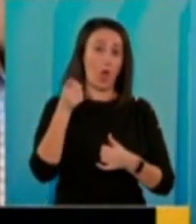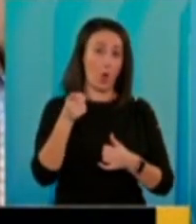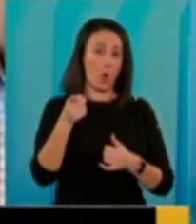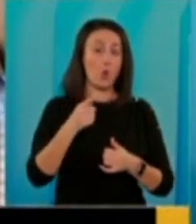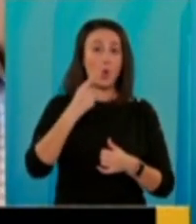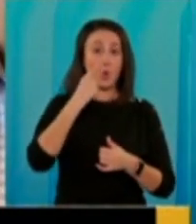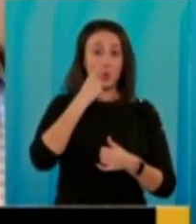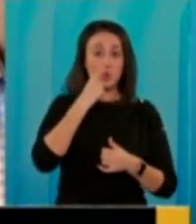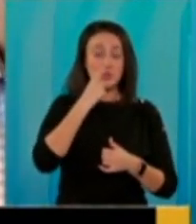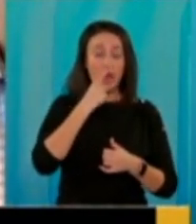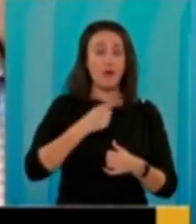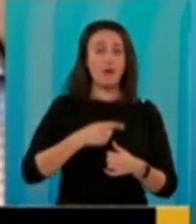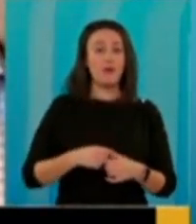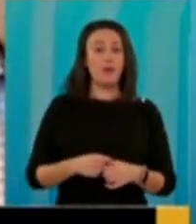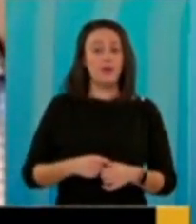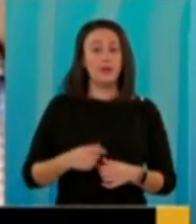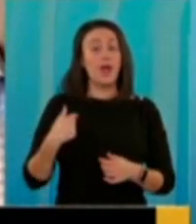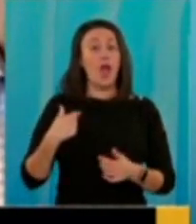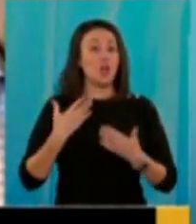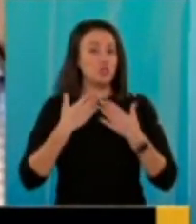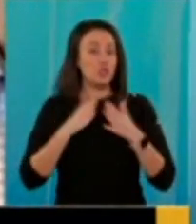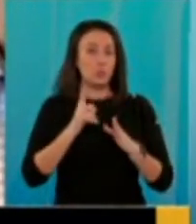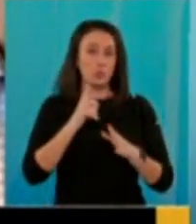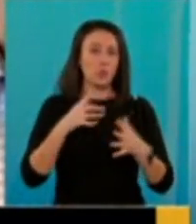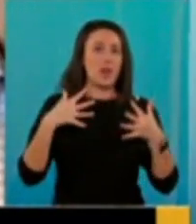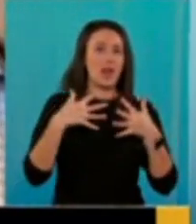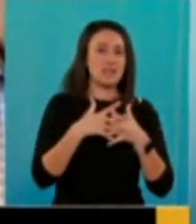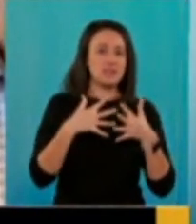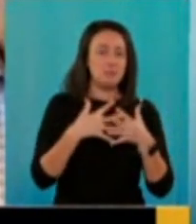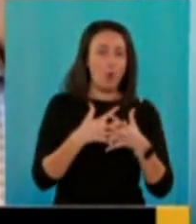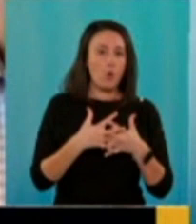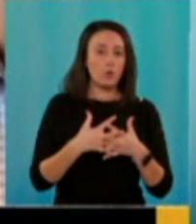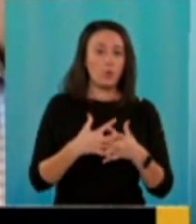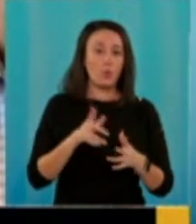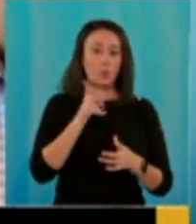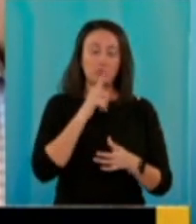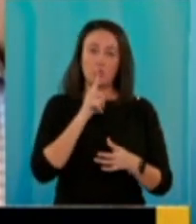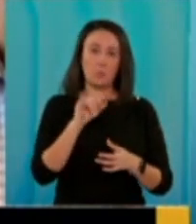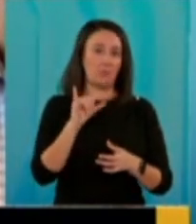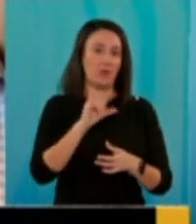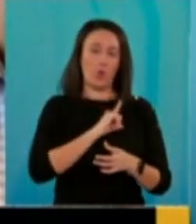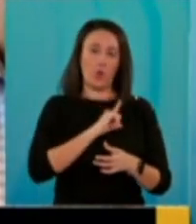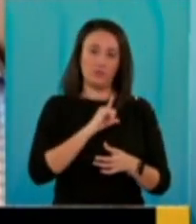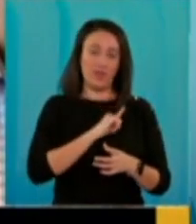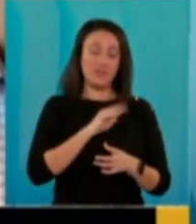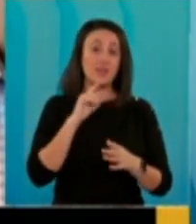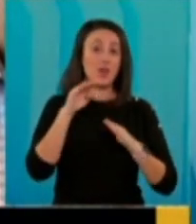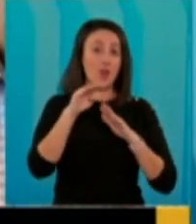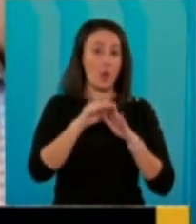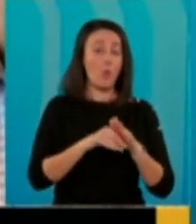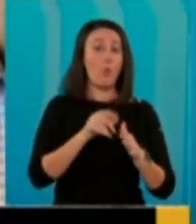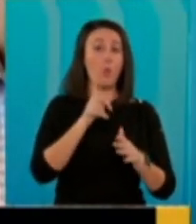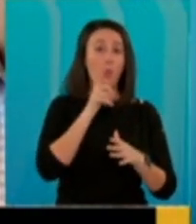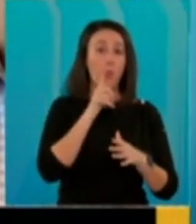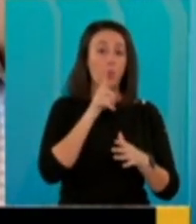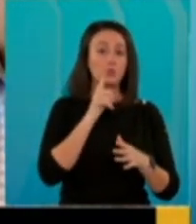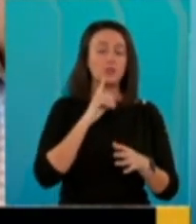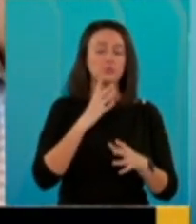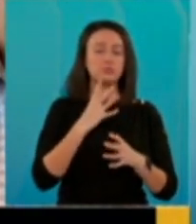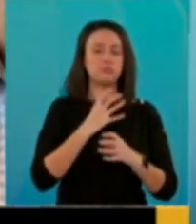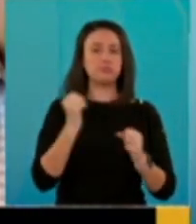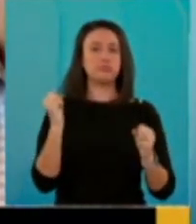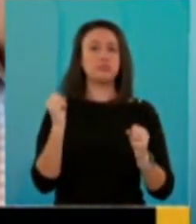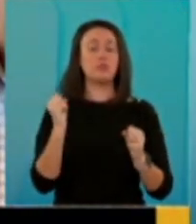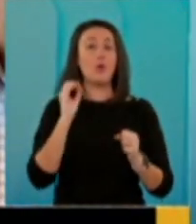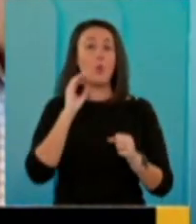Kremlinul a declanșat un război unde nu se mai ține cont de reguli, unde sunt maltratați oameni